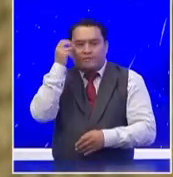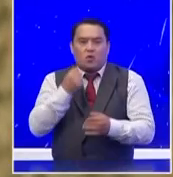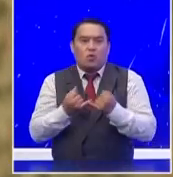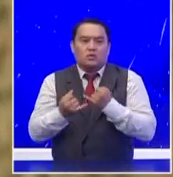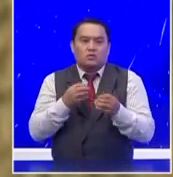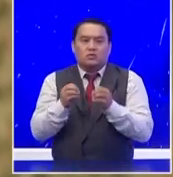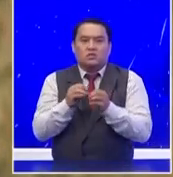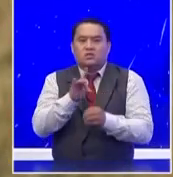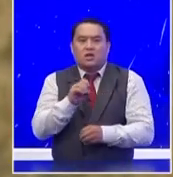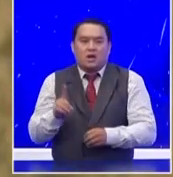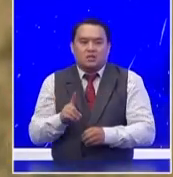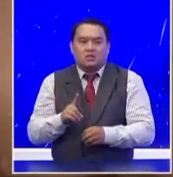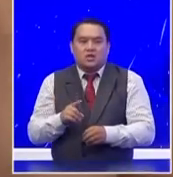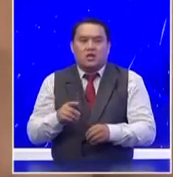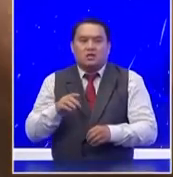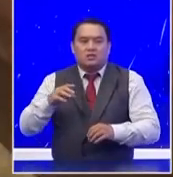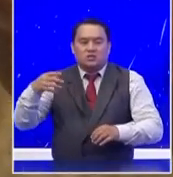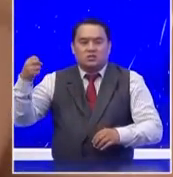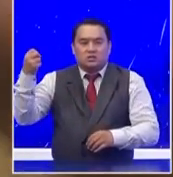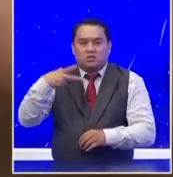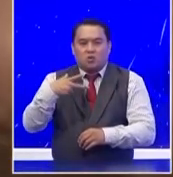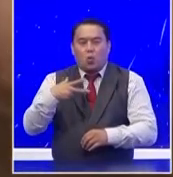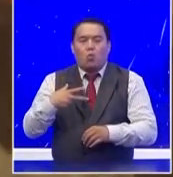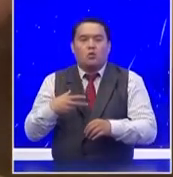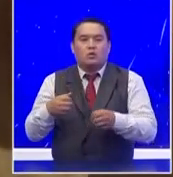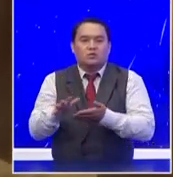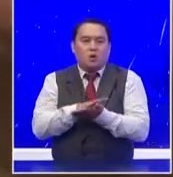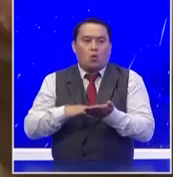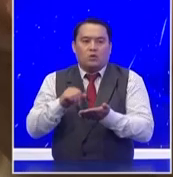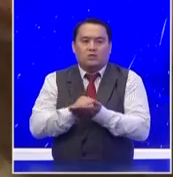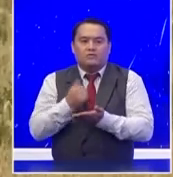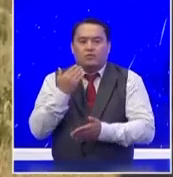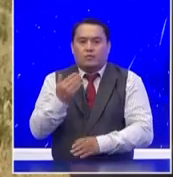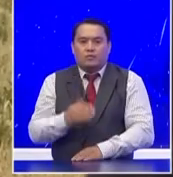нужно в 10 раз меньше. Но под палящим летним солнцем без единого полива сгорела и она.